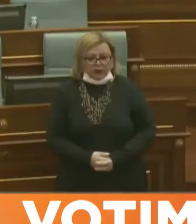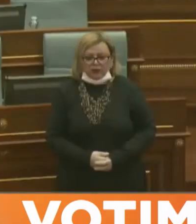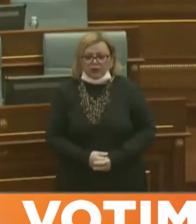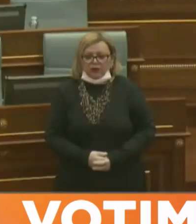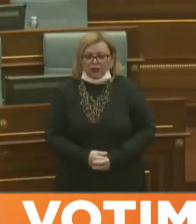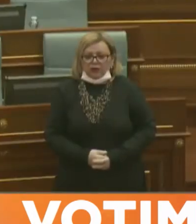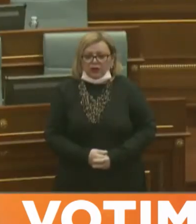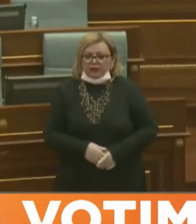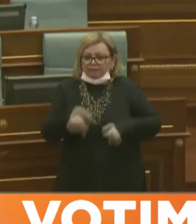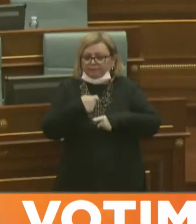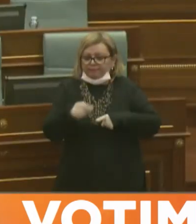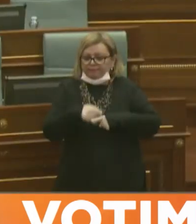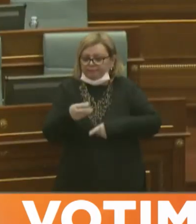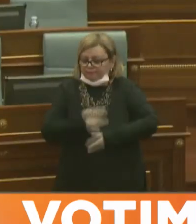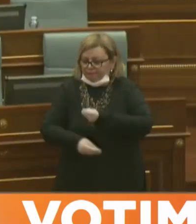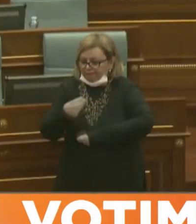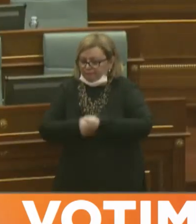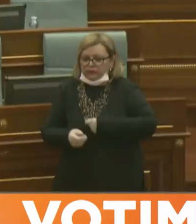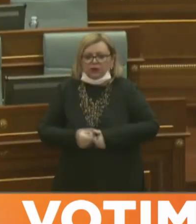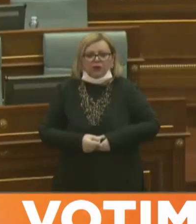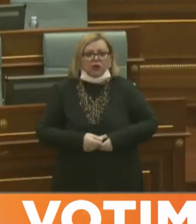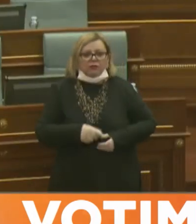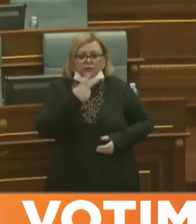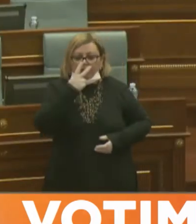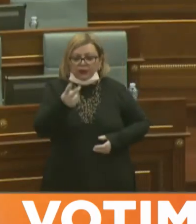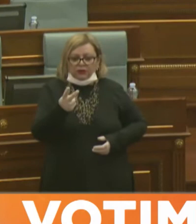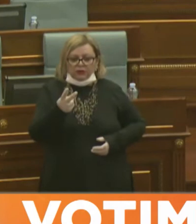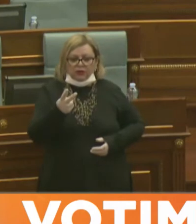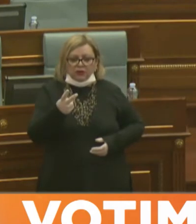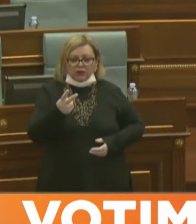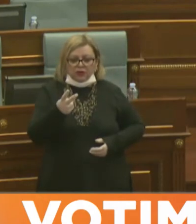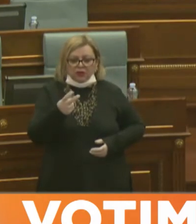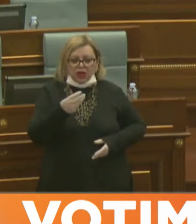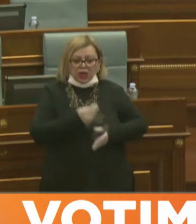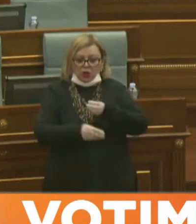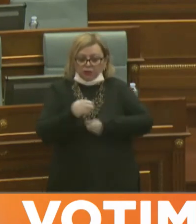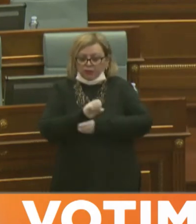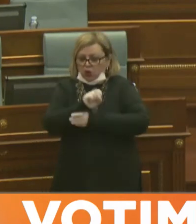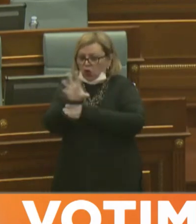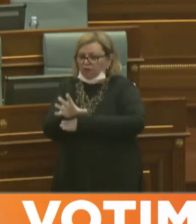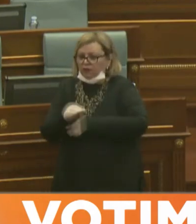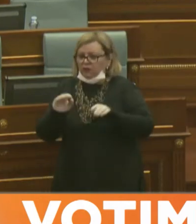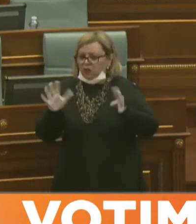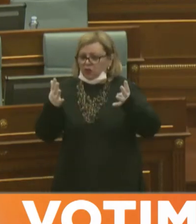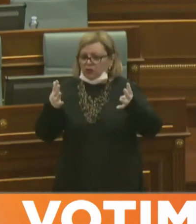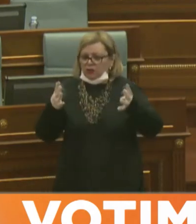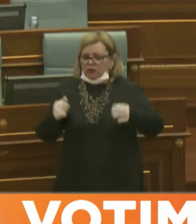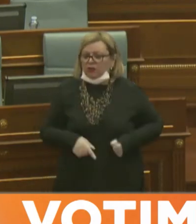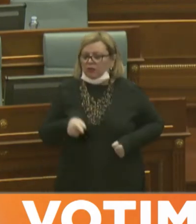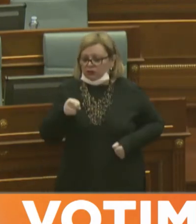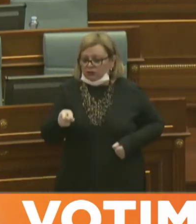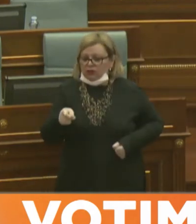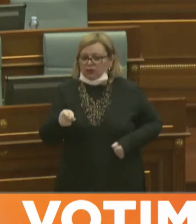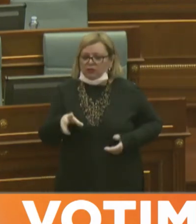për rimëkëmbje ekonomike do të bazohen në një analizë ndikimit ekonomik të COVID-19. Këto masa